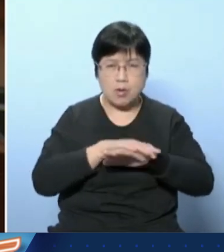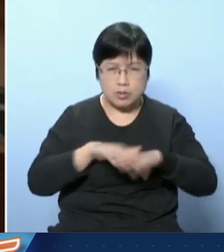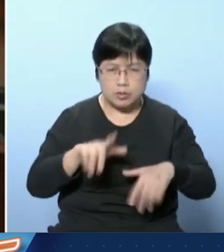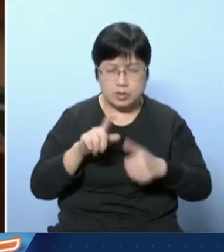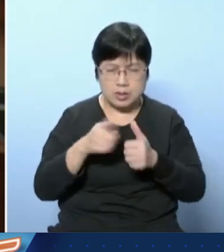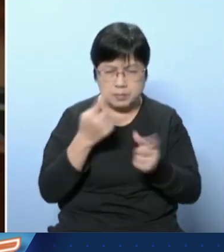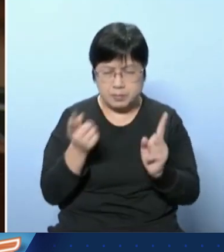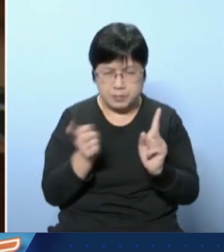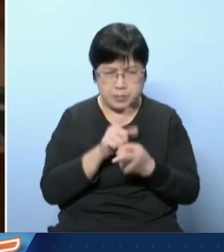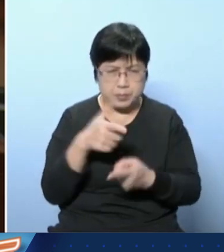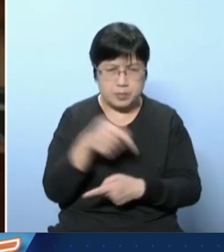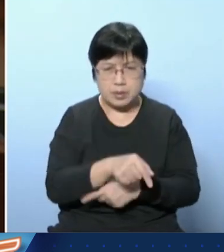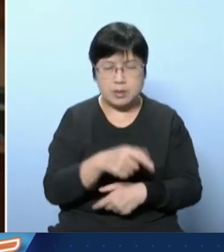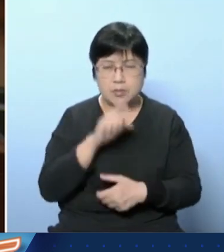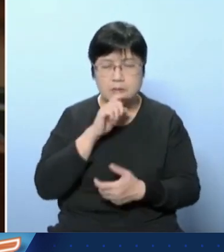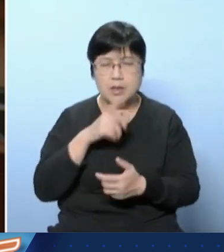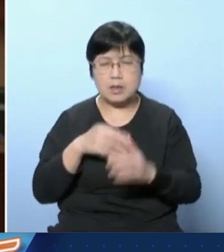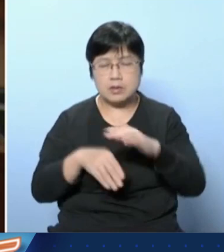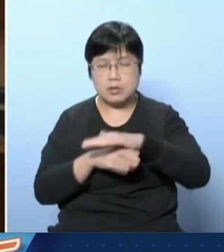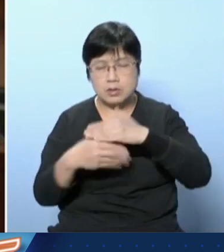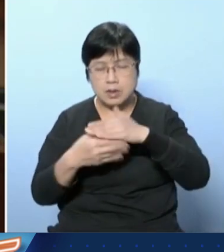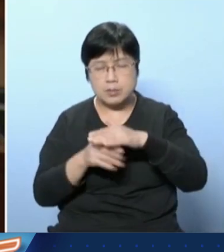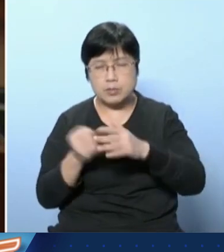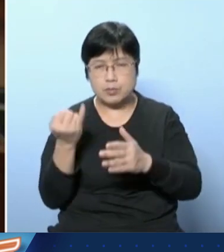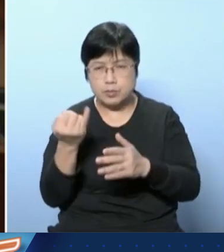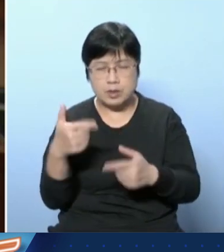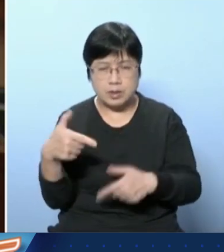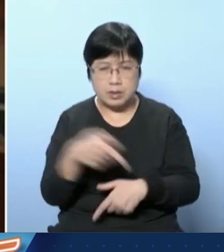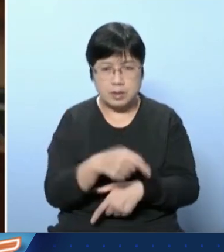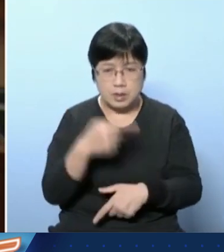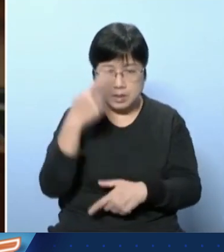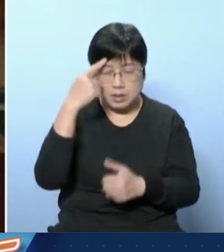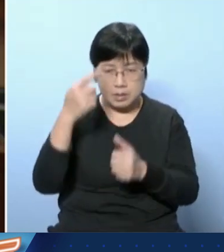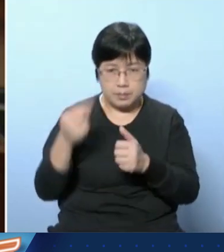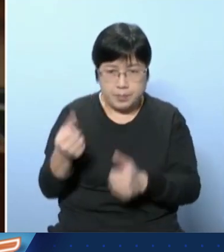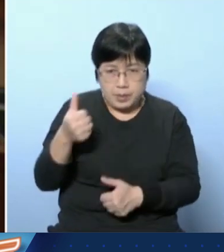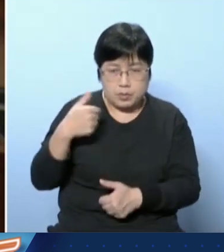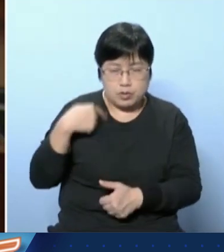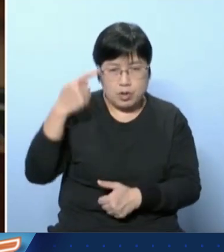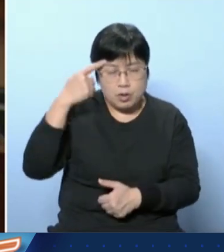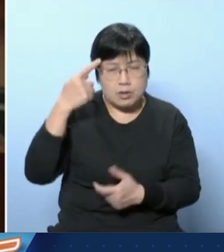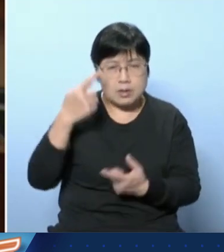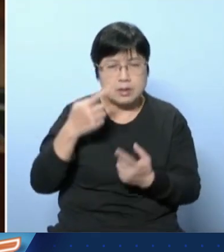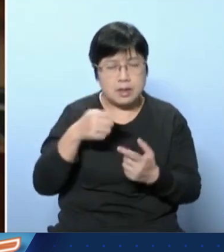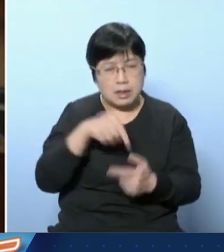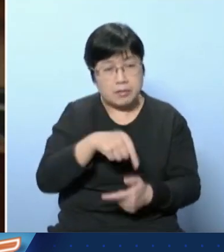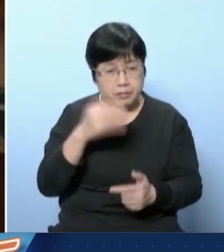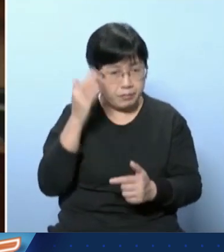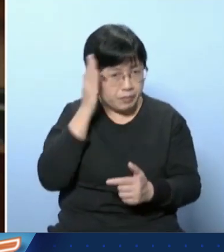房咧，亦都同一時間咧，我哋嘅初衷咧係希望係可以改善居民嘅生活嘅。咁所以咧，點樣係